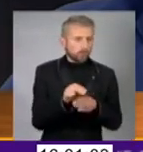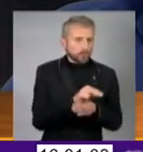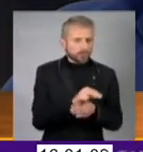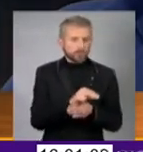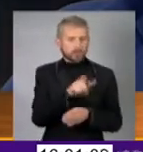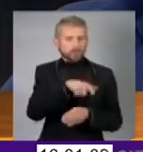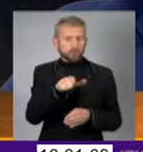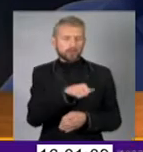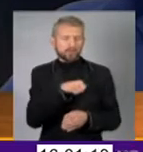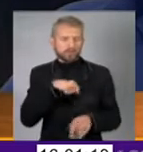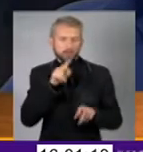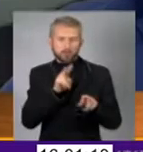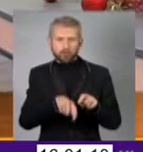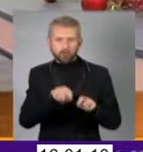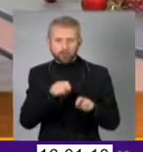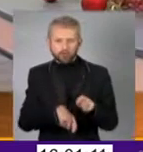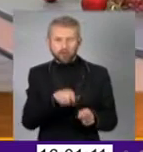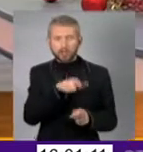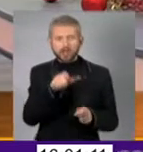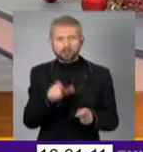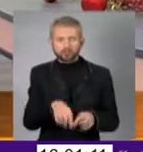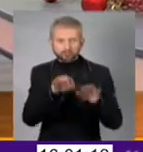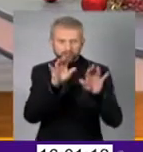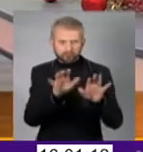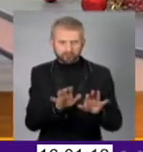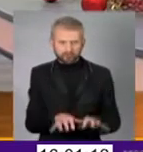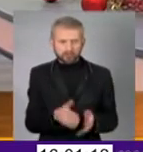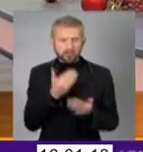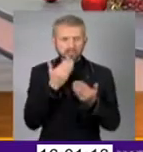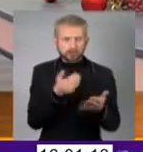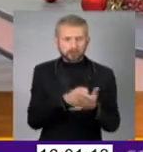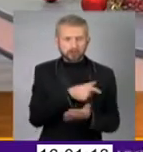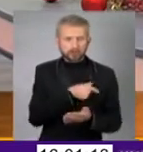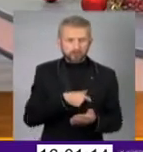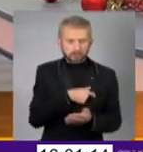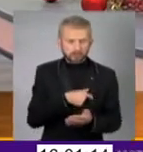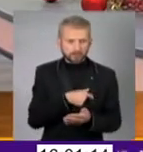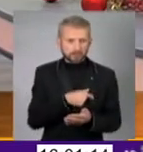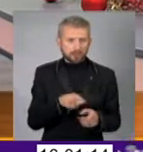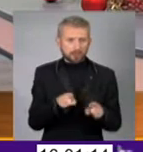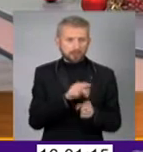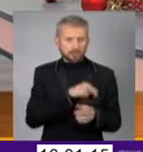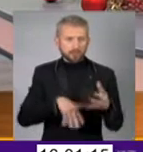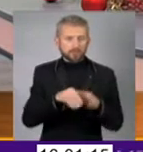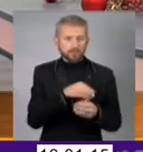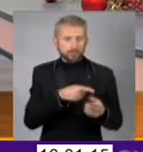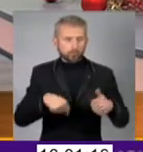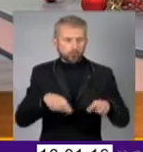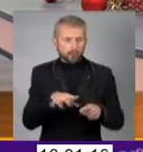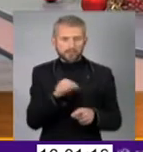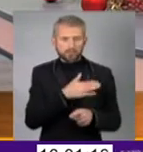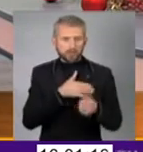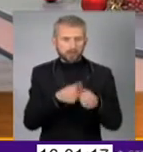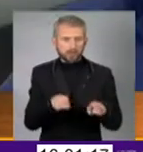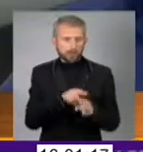безпосередньо у мешканців. Мешканці формують запитом до депутата, при моєму спілкуванні, це так працює по всім округам. Всі мої колеги точно так же